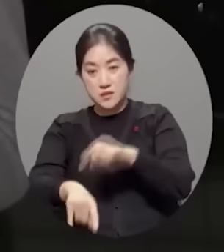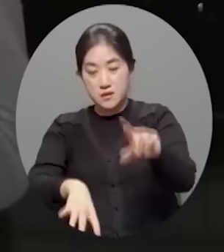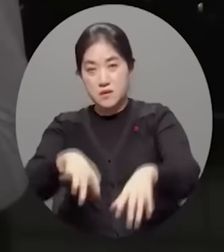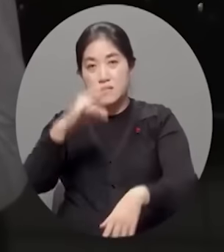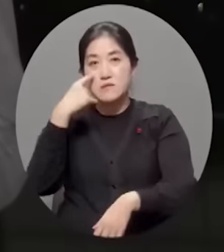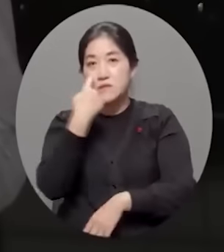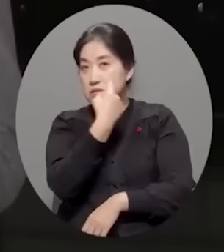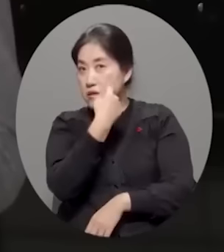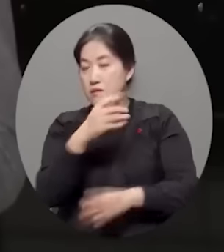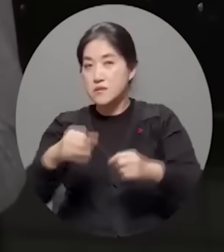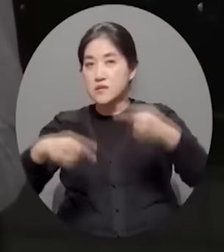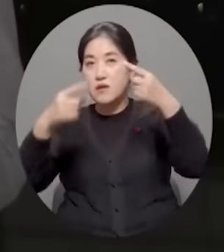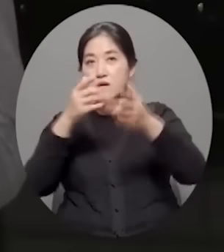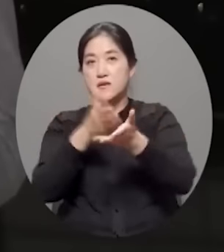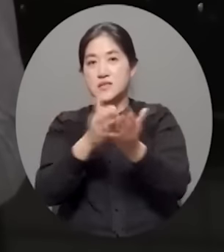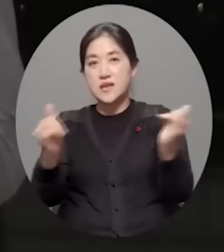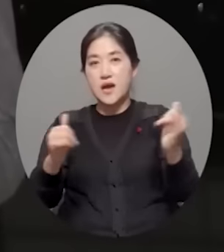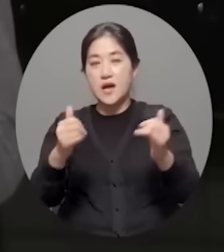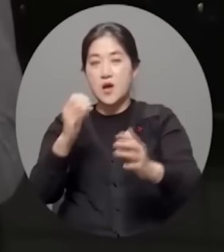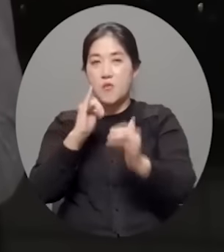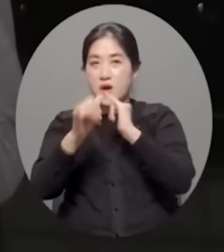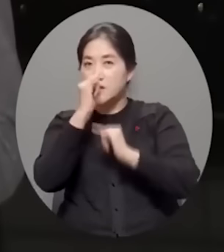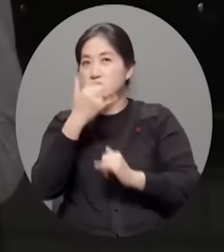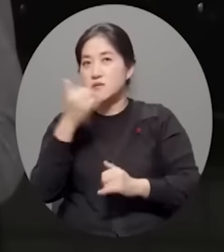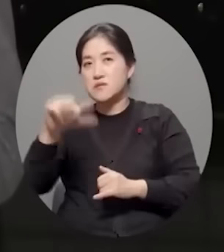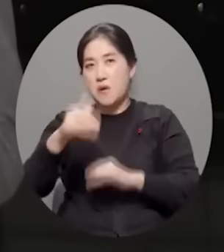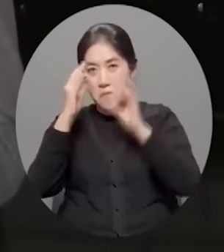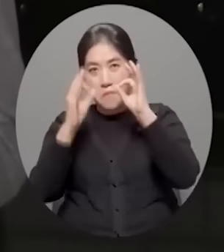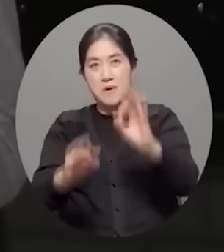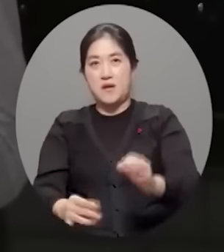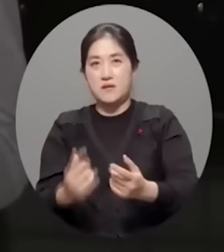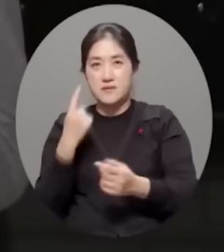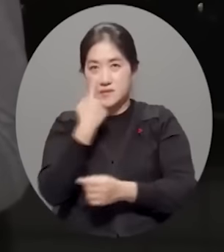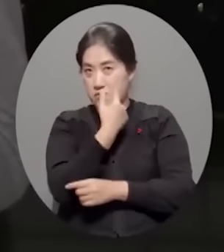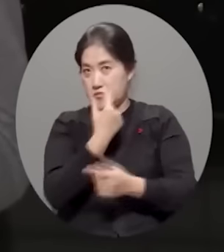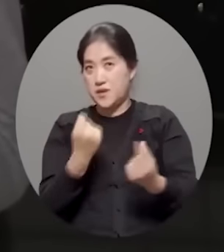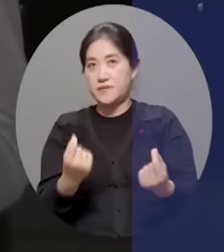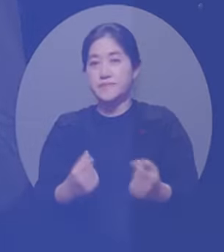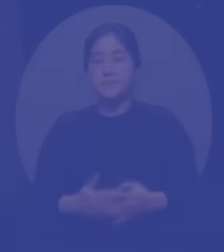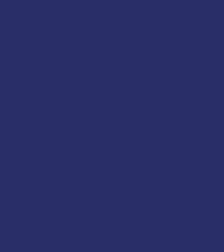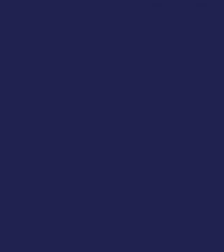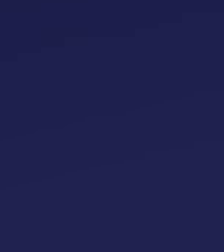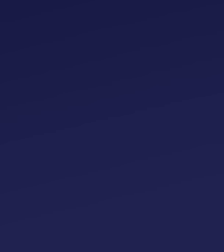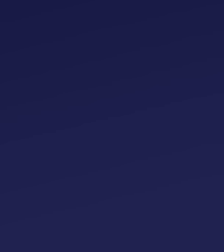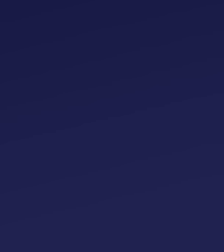신년 기자회견 여부일 걸로 보입니다. MBC 뉴스 김민찬입니다.